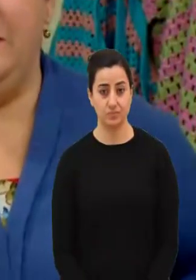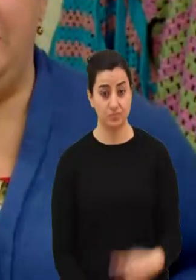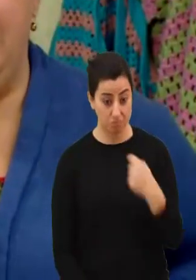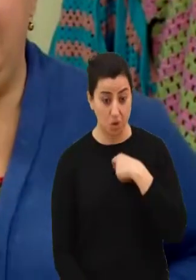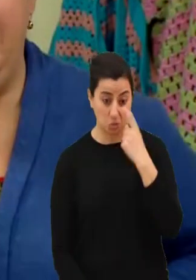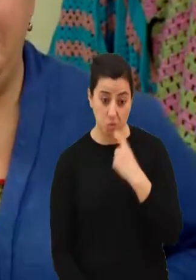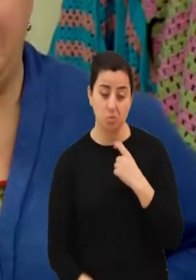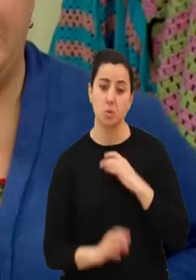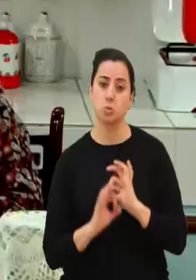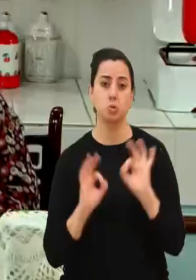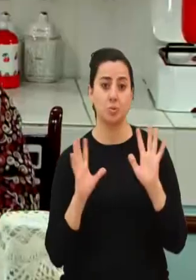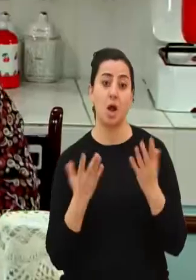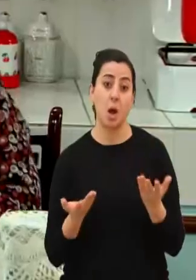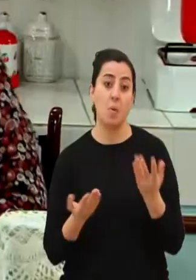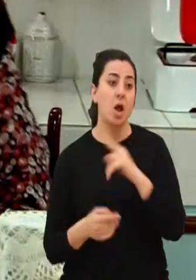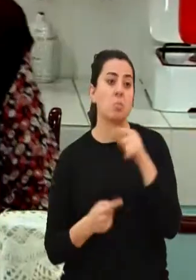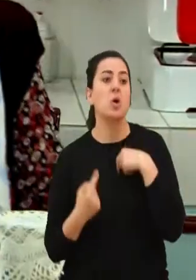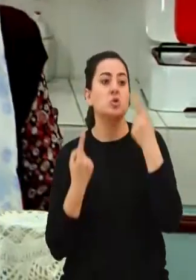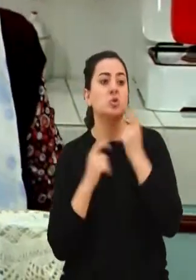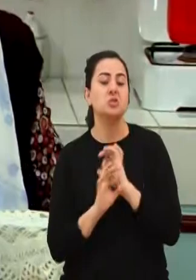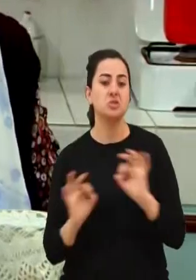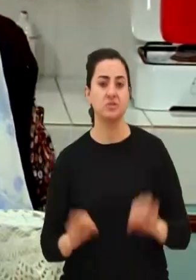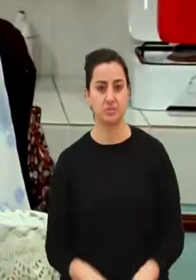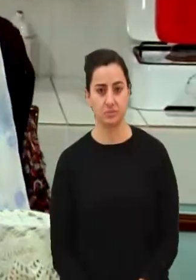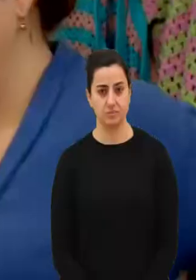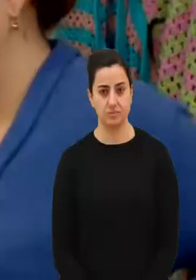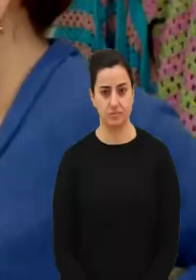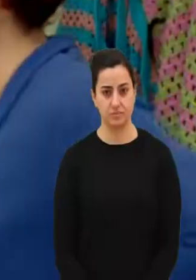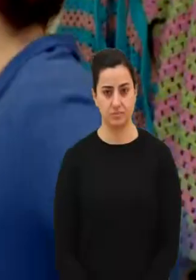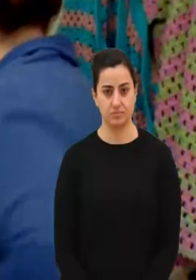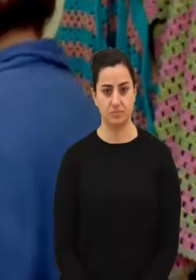Bana sorsan ama. Ama kimse bana sorma hiçbir şey.